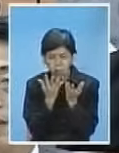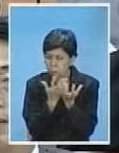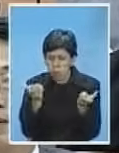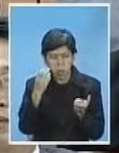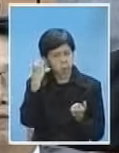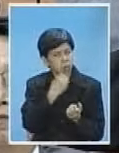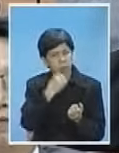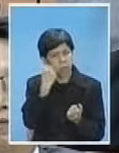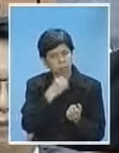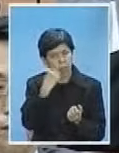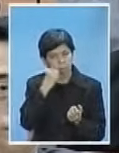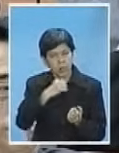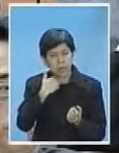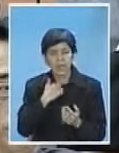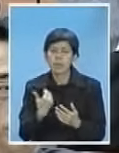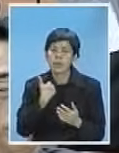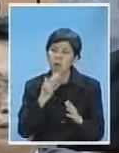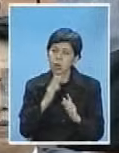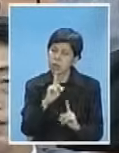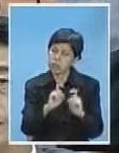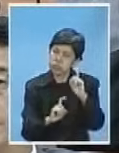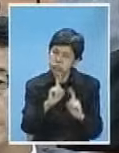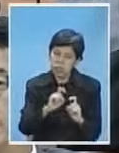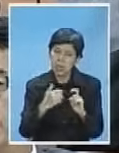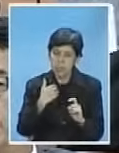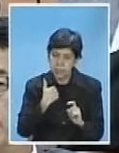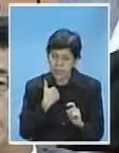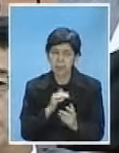างหนักมีคนเสียชีวิตไปแล้ว